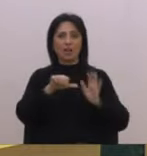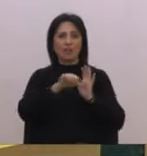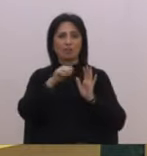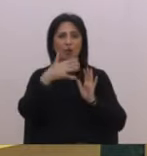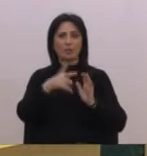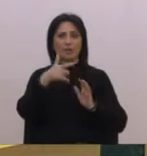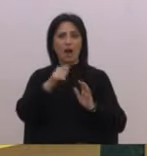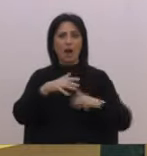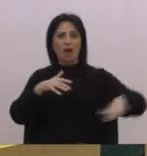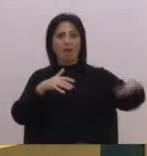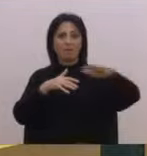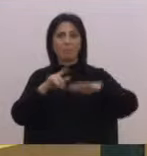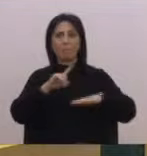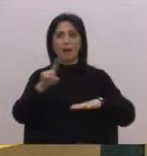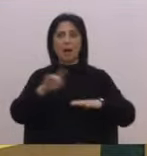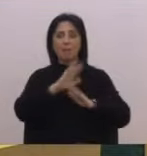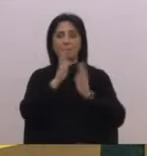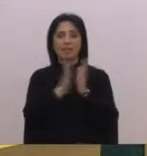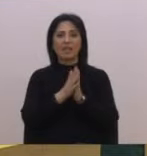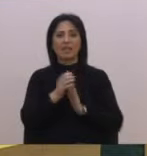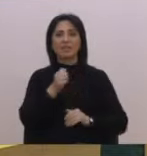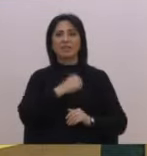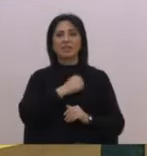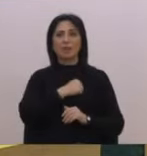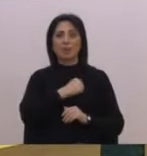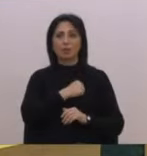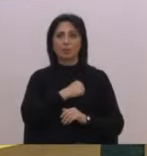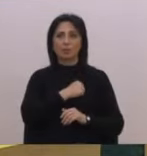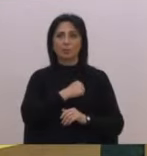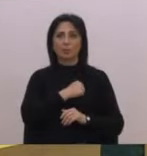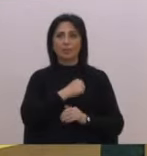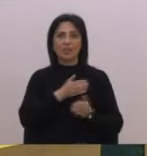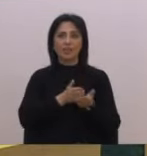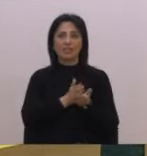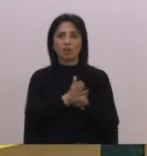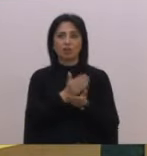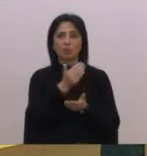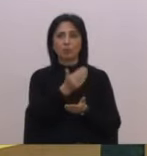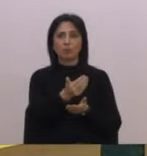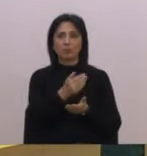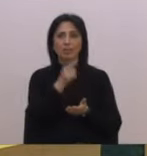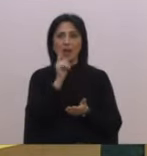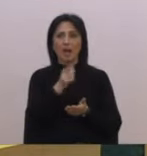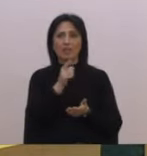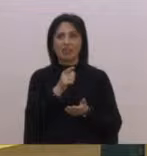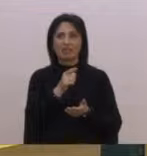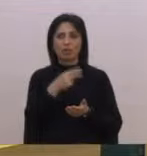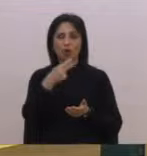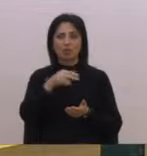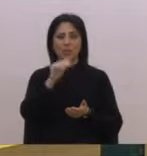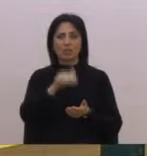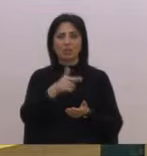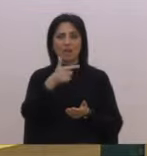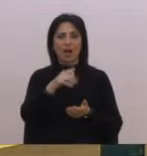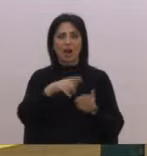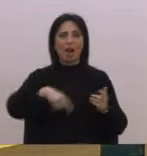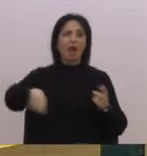650 ჰექტარია, მაგრამ მთლიანად სამხედრო დანიშნულებით ათასობით, 20.000-მდე